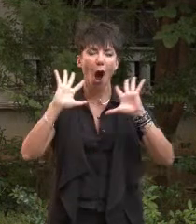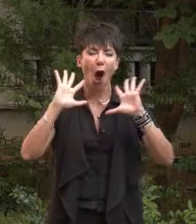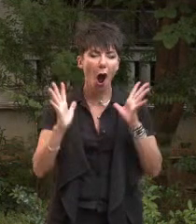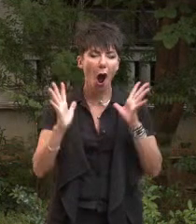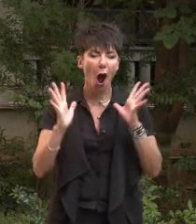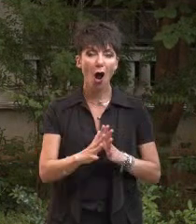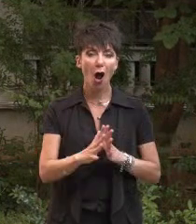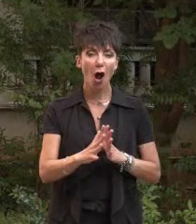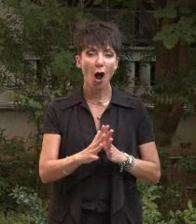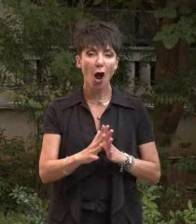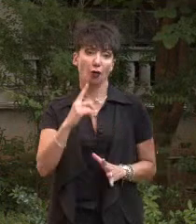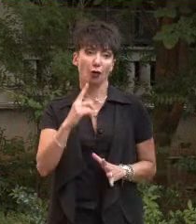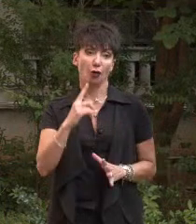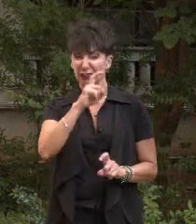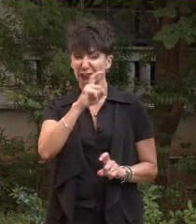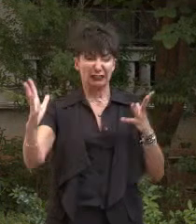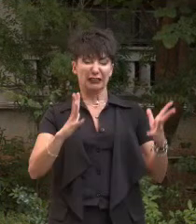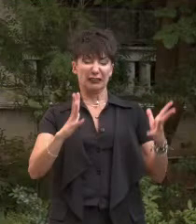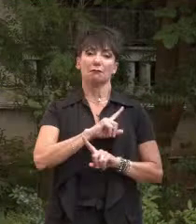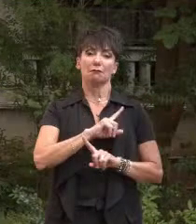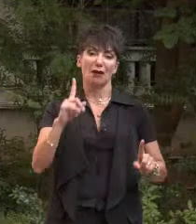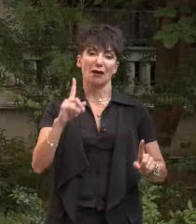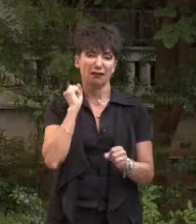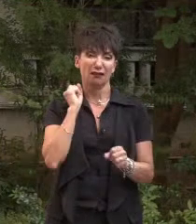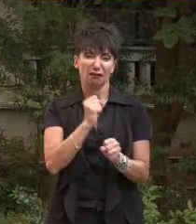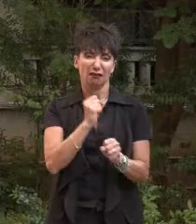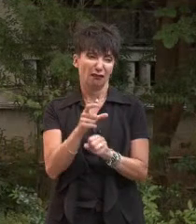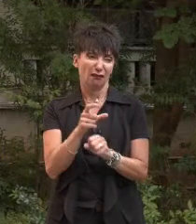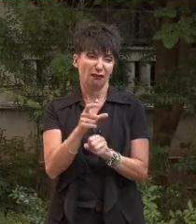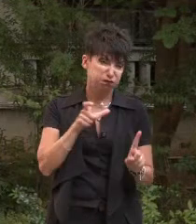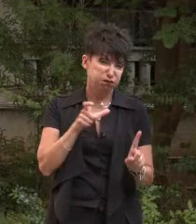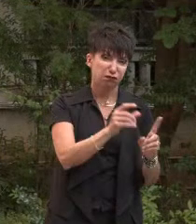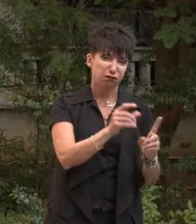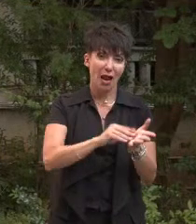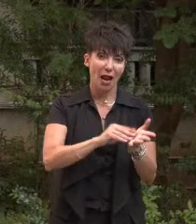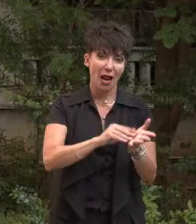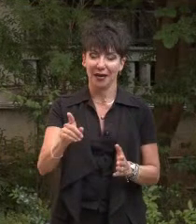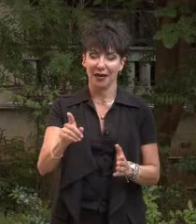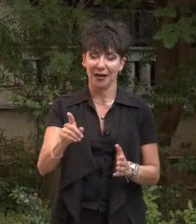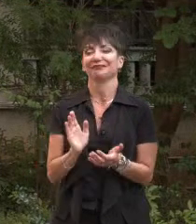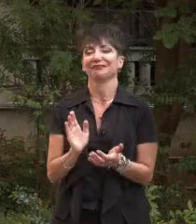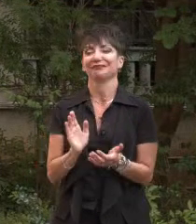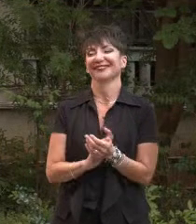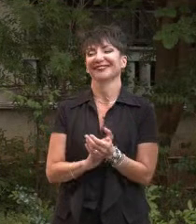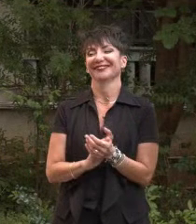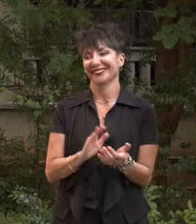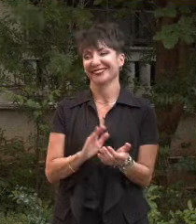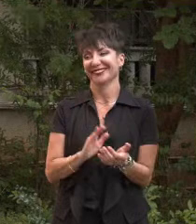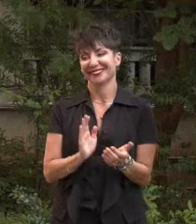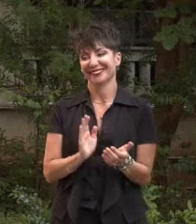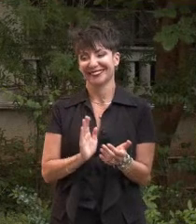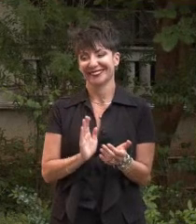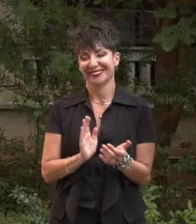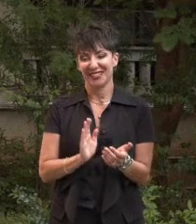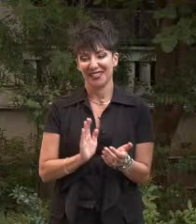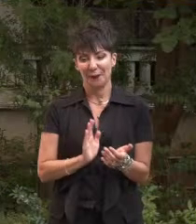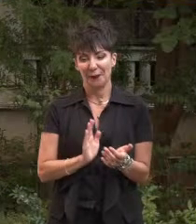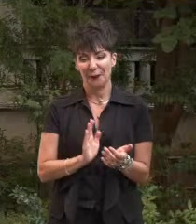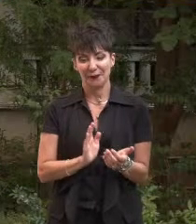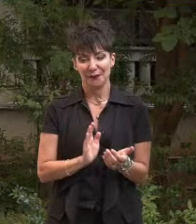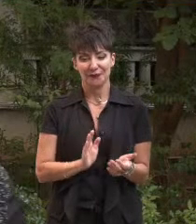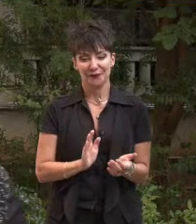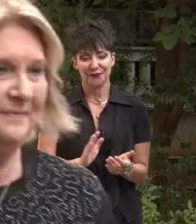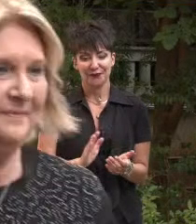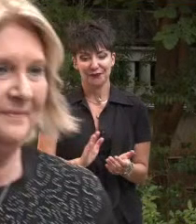τέτοια δυσκολία και τα παιδιά να μην χρειαστεί να κλειστούν ξανά στα σπίτια. Ευχαριστώ. Ευχαριστούμε πολύ.